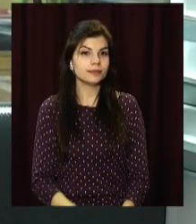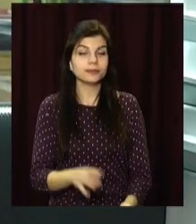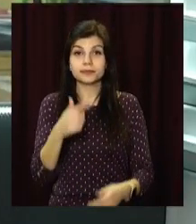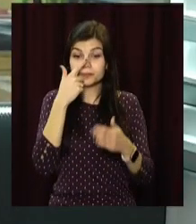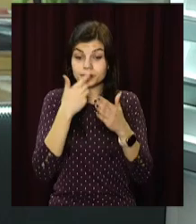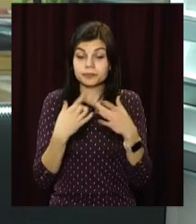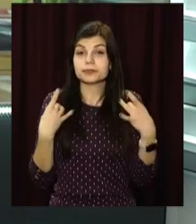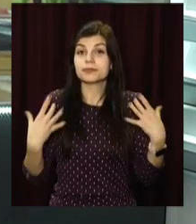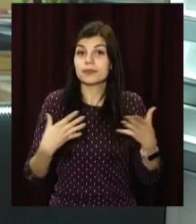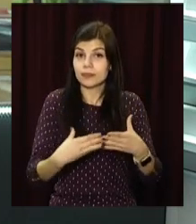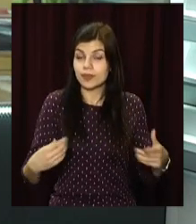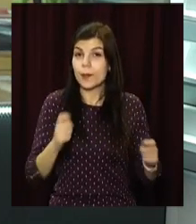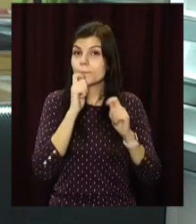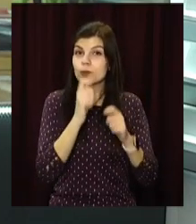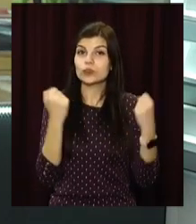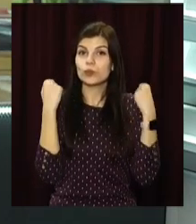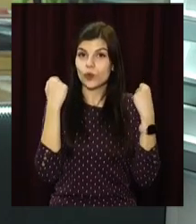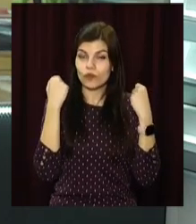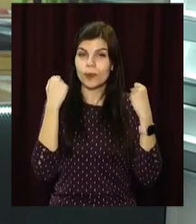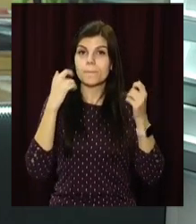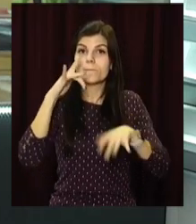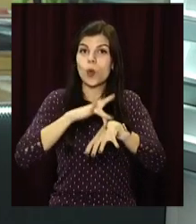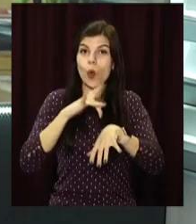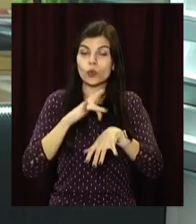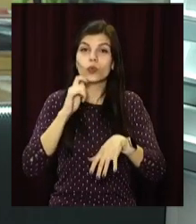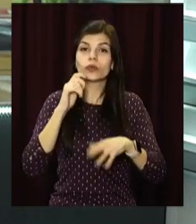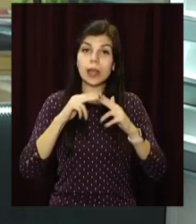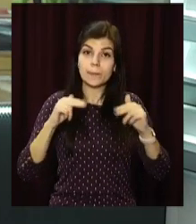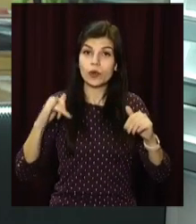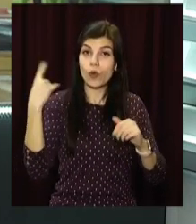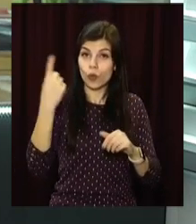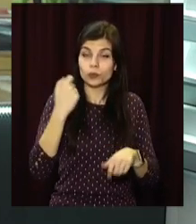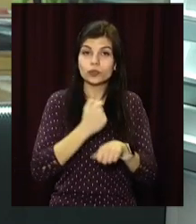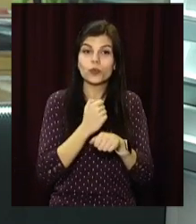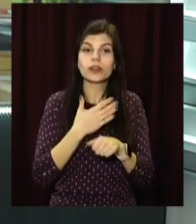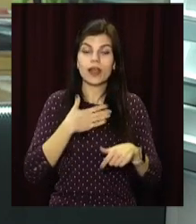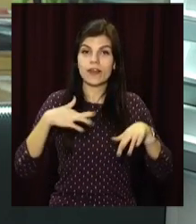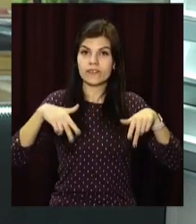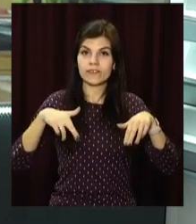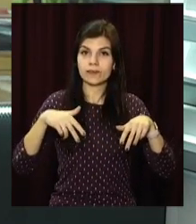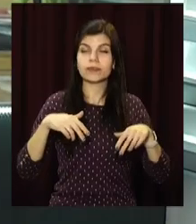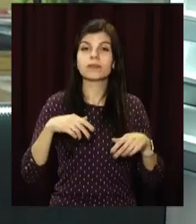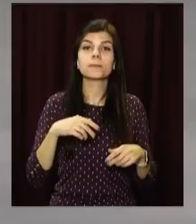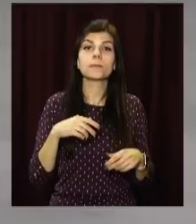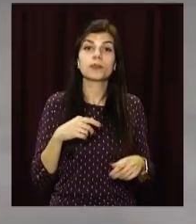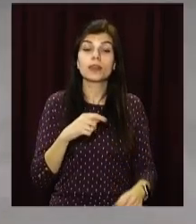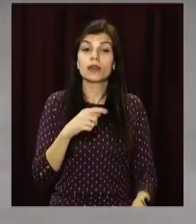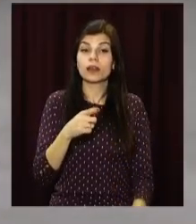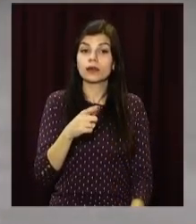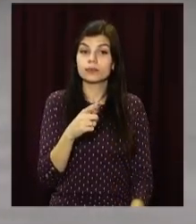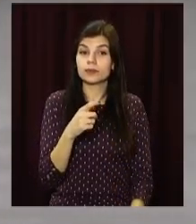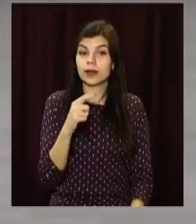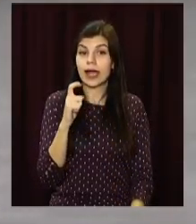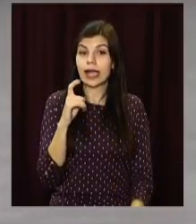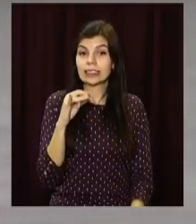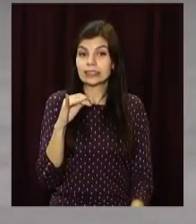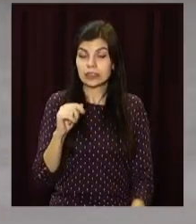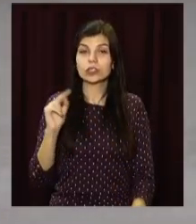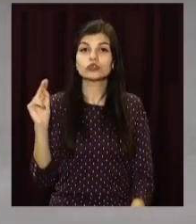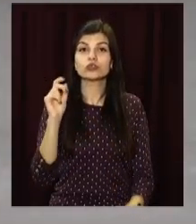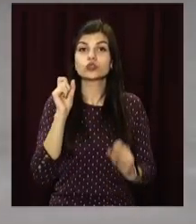Напередодні свята весни подарунок спортивним вболівальникам Дніпра та області зробила наша фігуристка. Дніпрянка Христина Галярета виборола золото